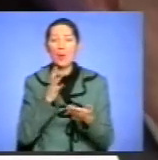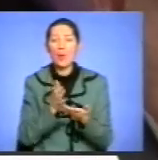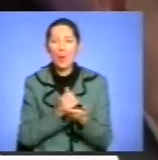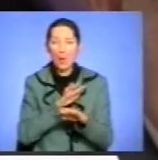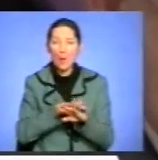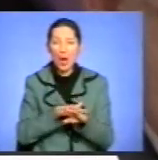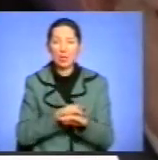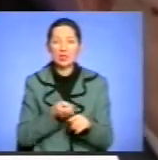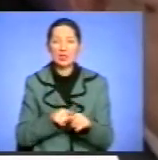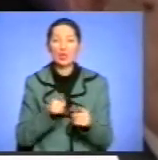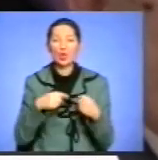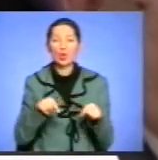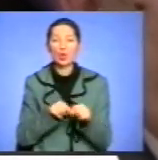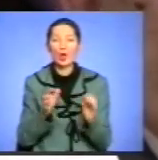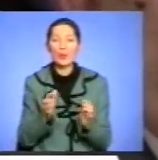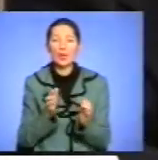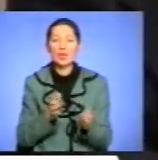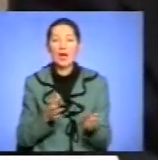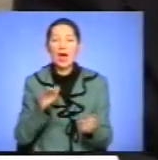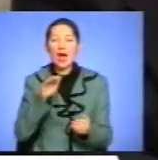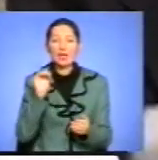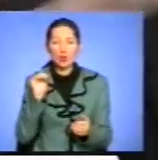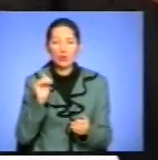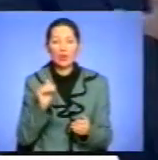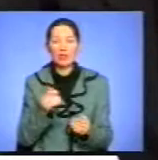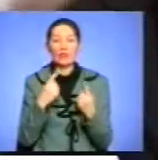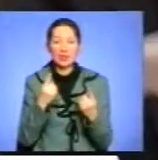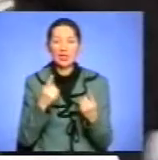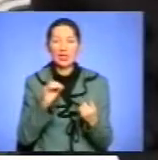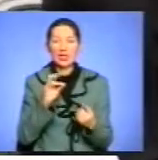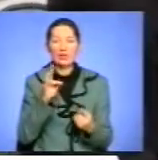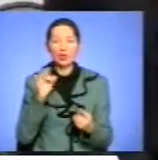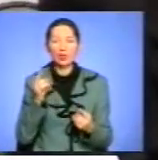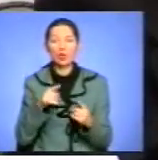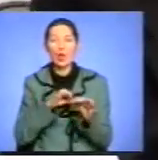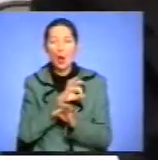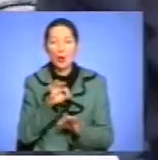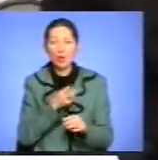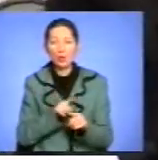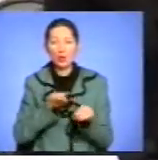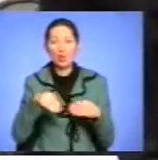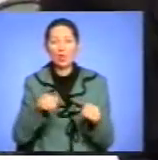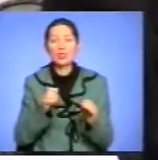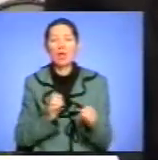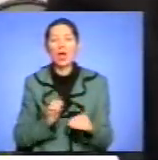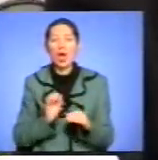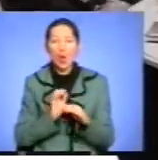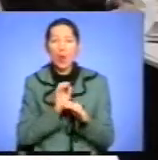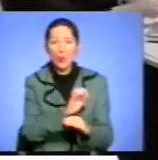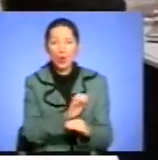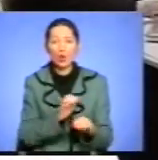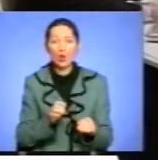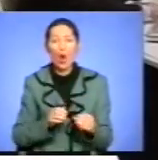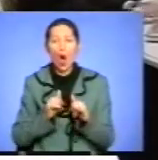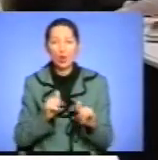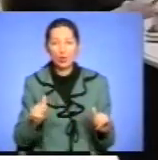кредитуванням експортерів і великих інфраструктурних проєктів, що своєю чергою дасть додатковий поштовх розвитку в економіці. Нинішнього року, вважає